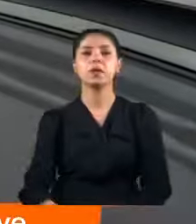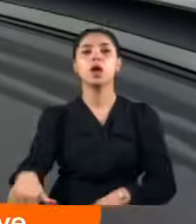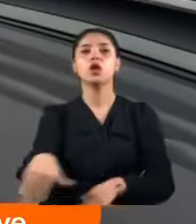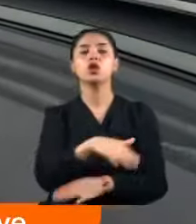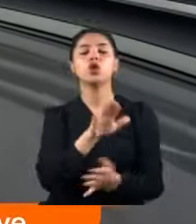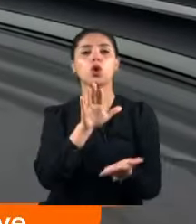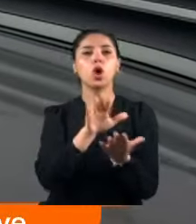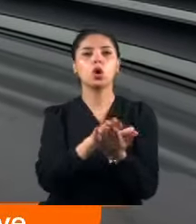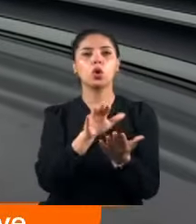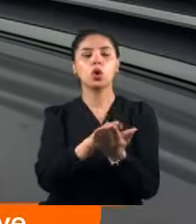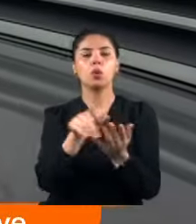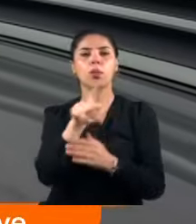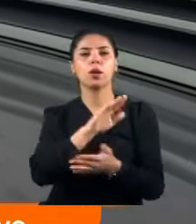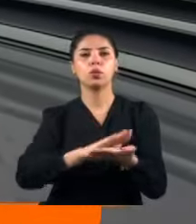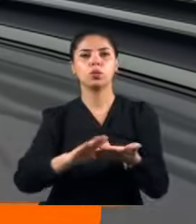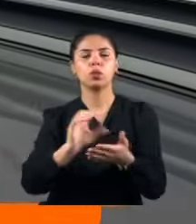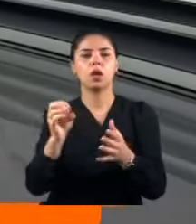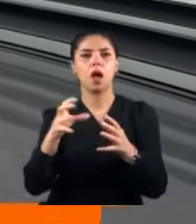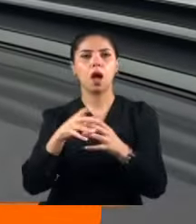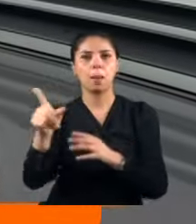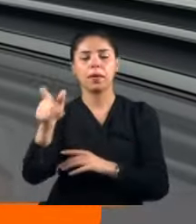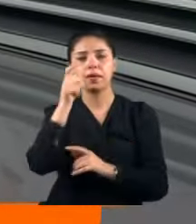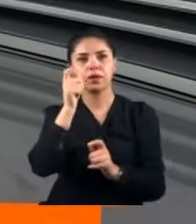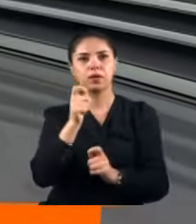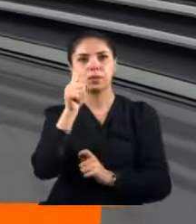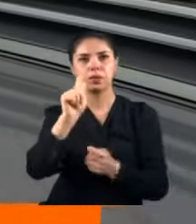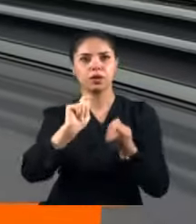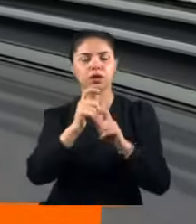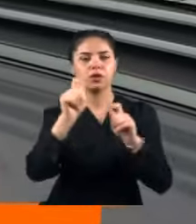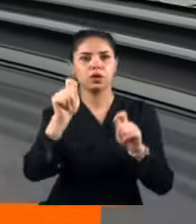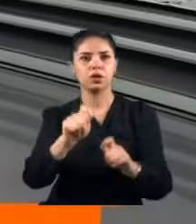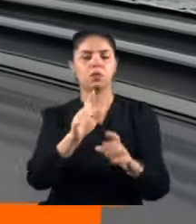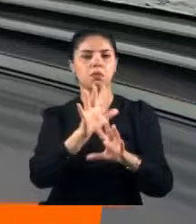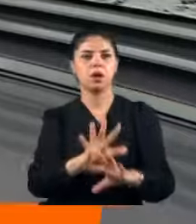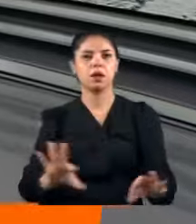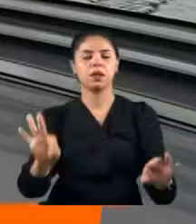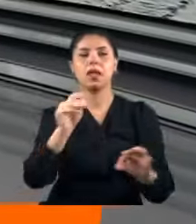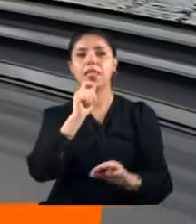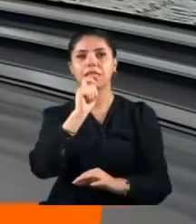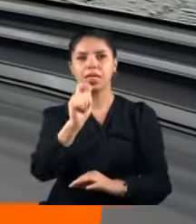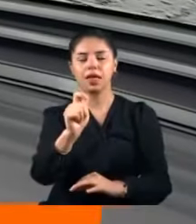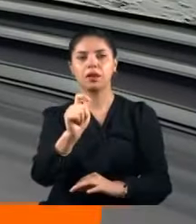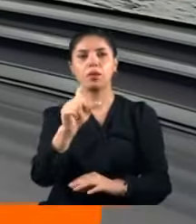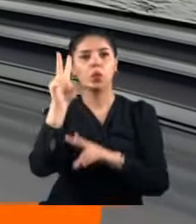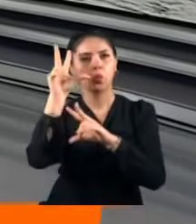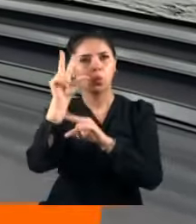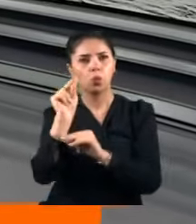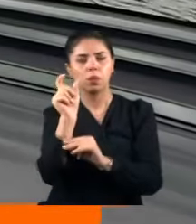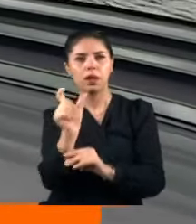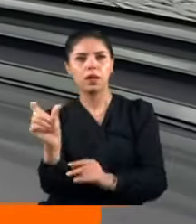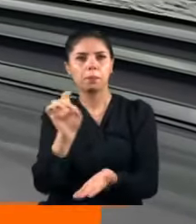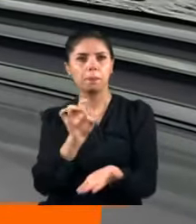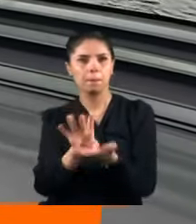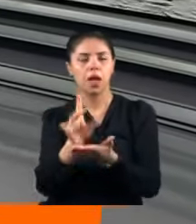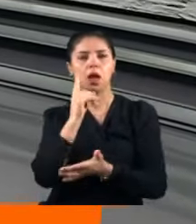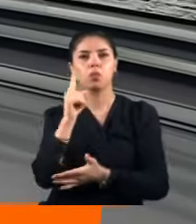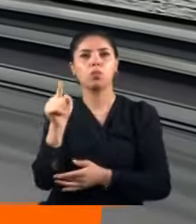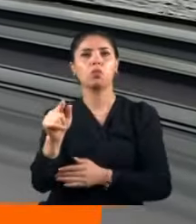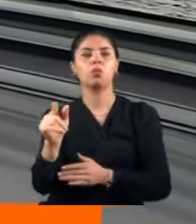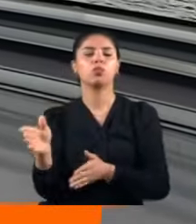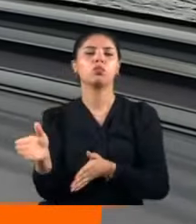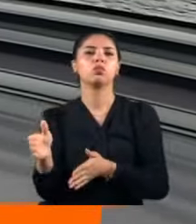Dışıboş sokak köpekleri düzenlemesinde AK Parti dikkat çeken bir değişiklik yapmaya hazırlanıyor. Tekliften ötenazi kelimesi çıkarılacak.